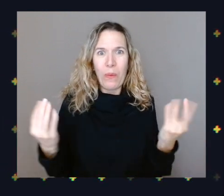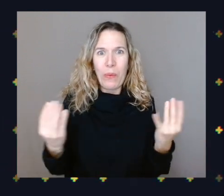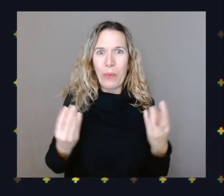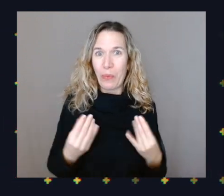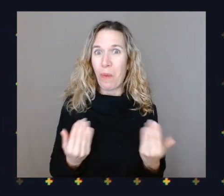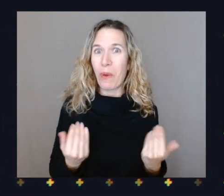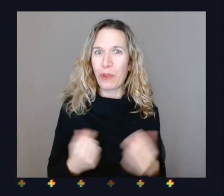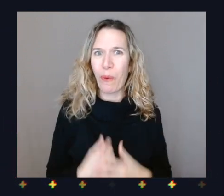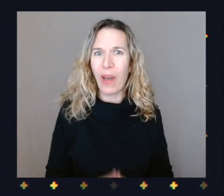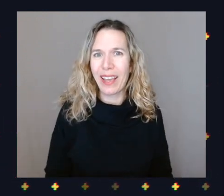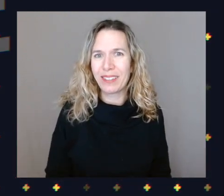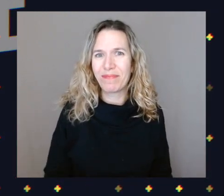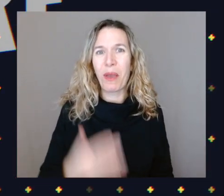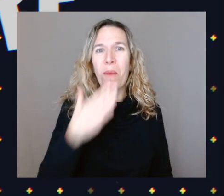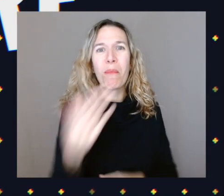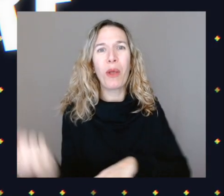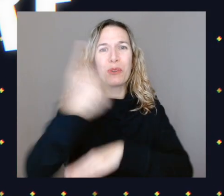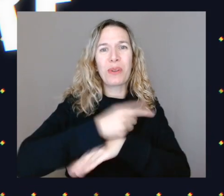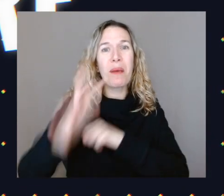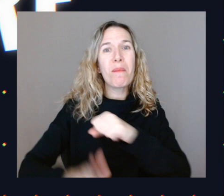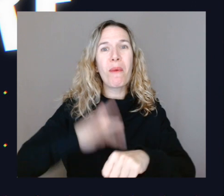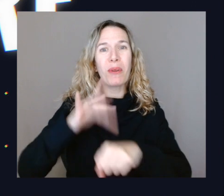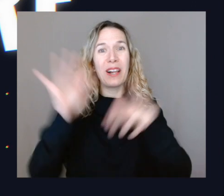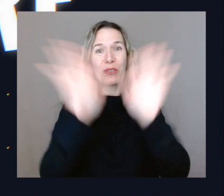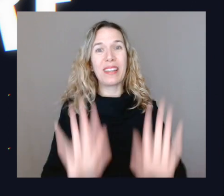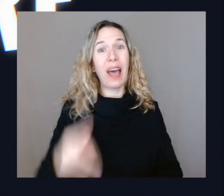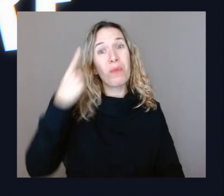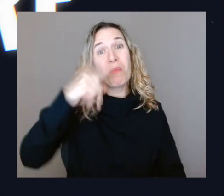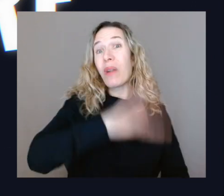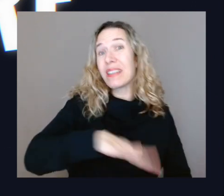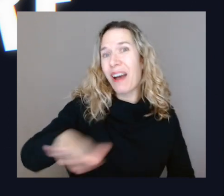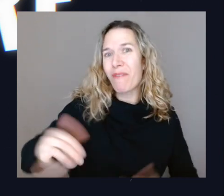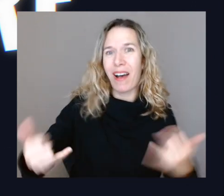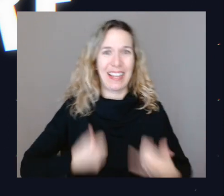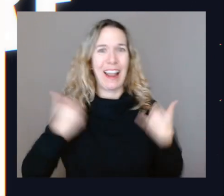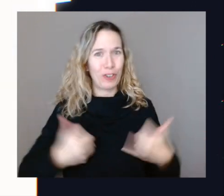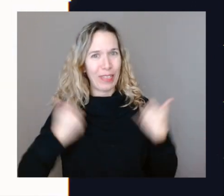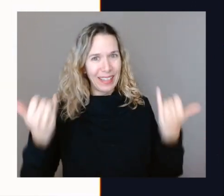Bonne journée mondiale du théâtre pour l'enfance et la jeunesse.